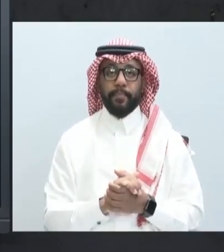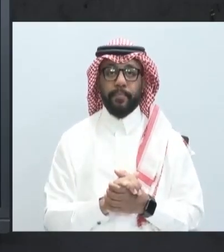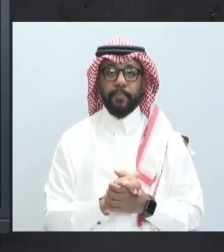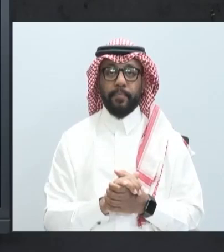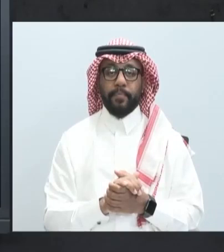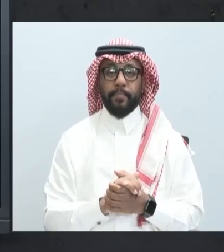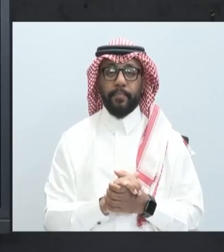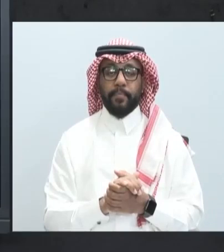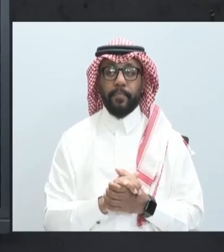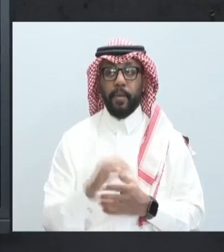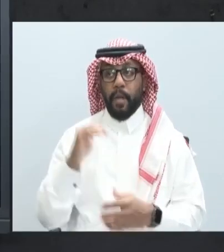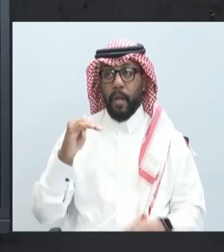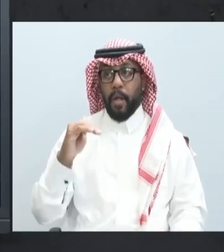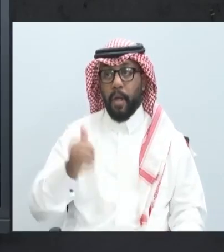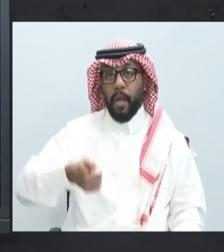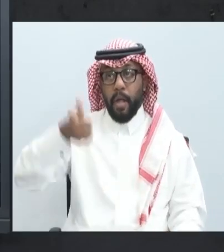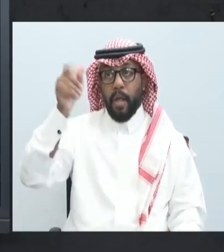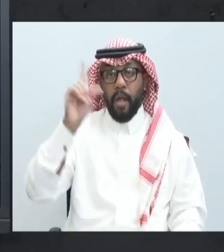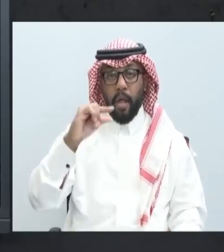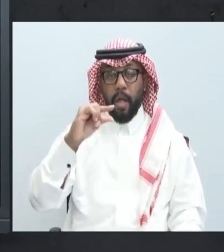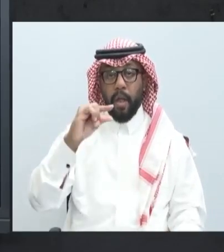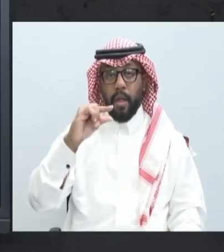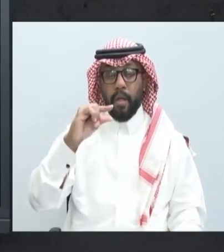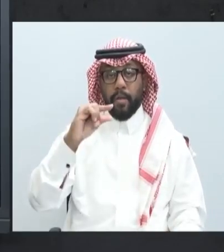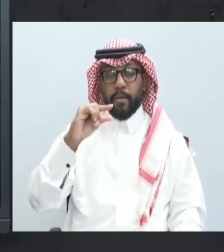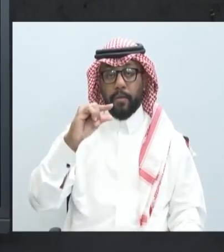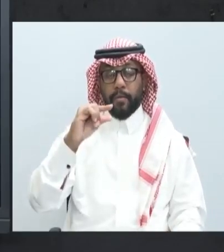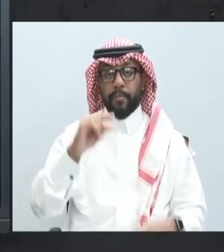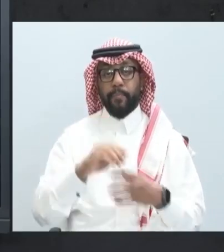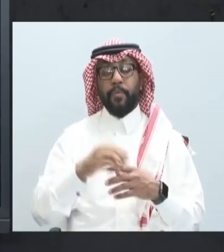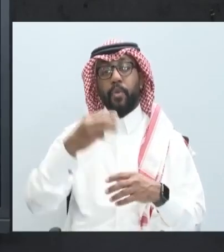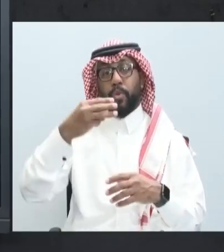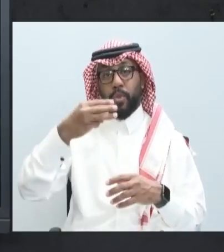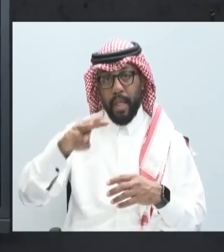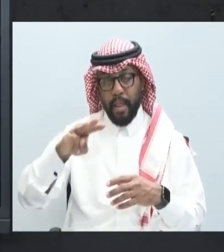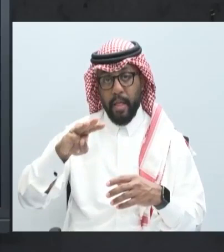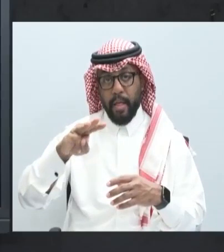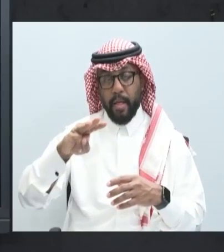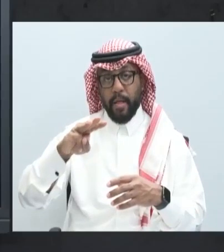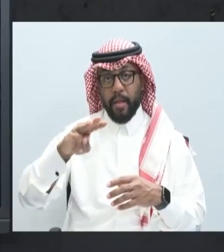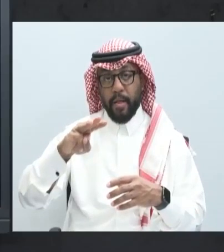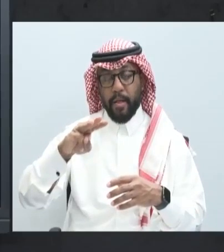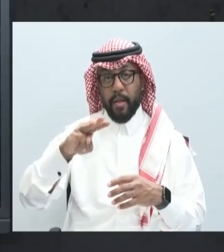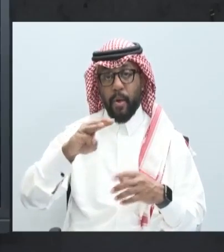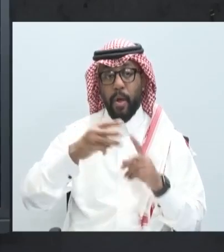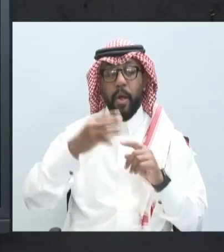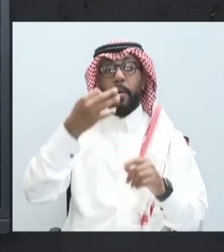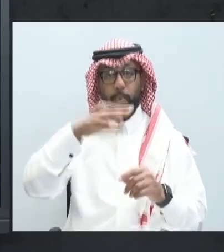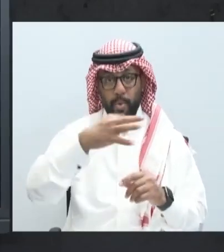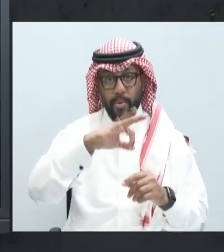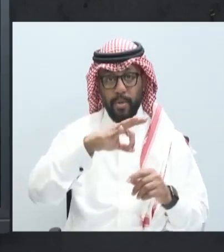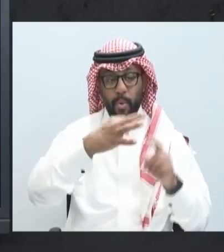خالد طالب في الصف الثالث متوسط الى الاستدلال المنطقي اذا خالد